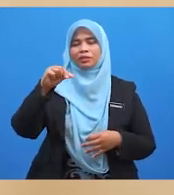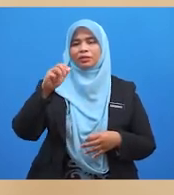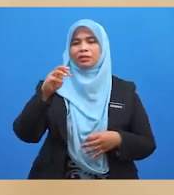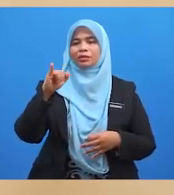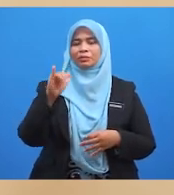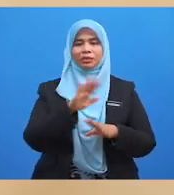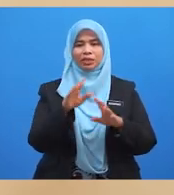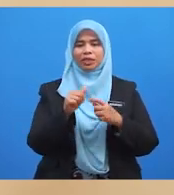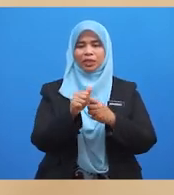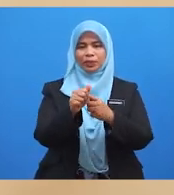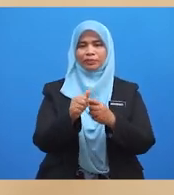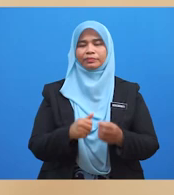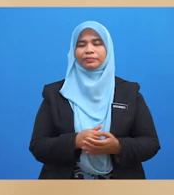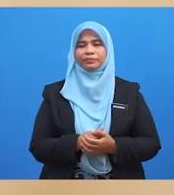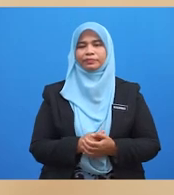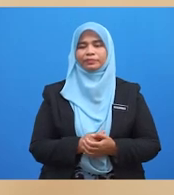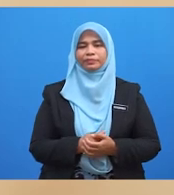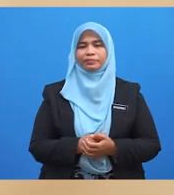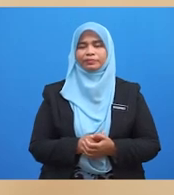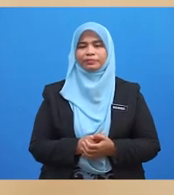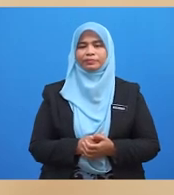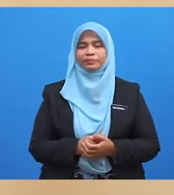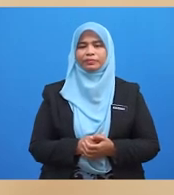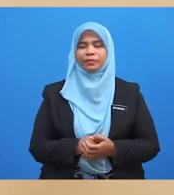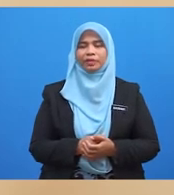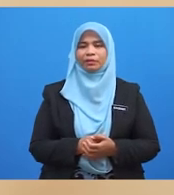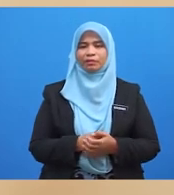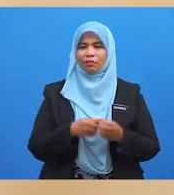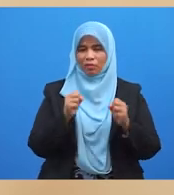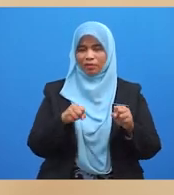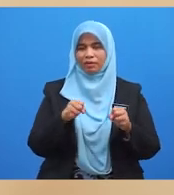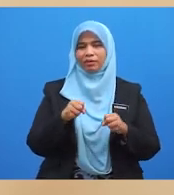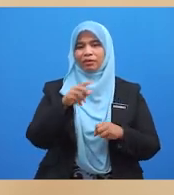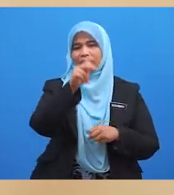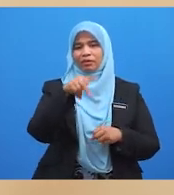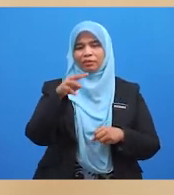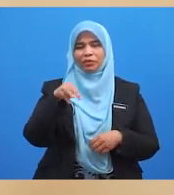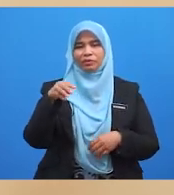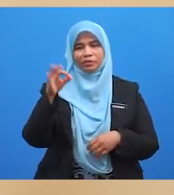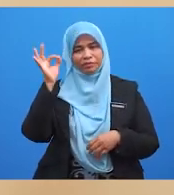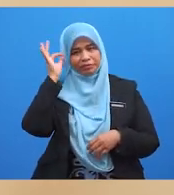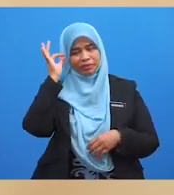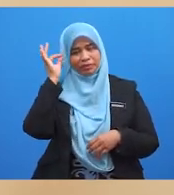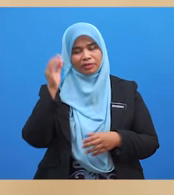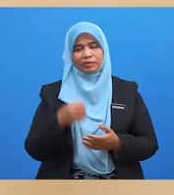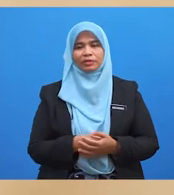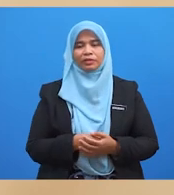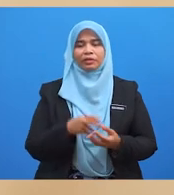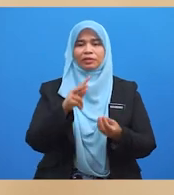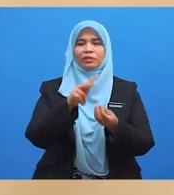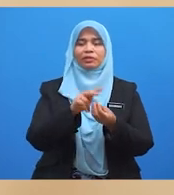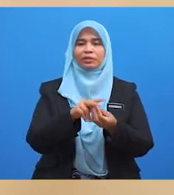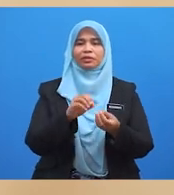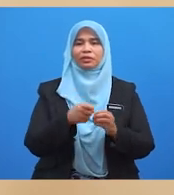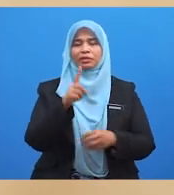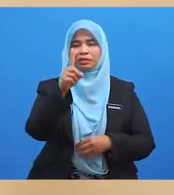atau peraturan yang ditetapkan oleh Allah? Bolehkah murid-murid bayangkan? Kesan yang pertama,